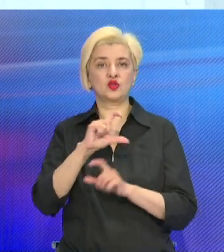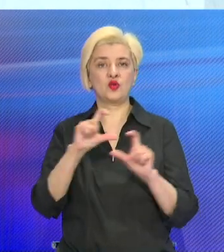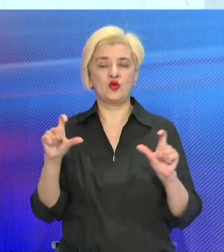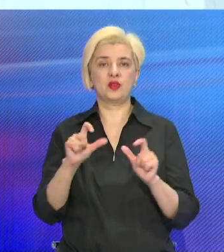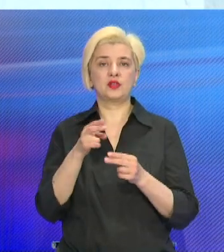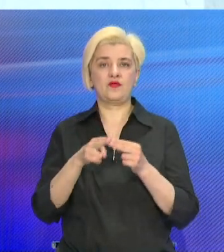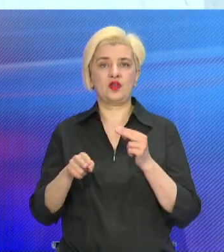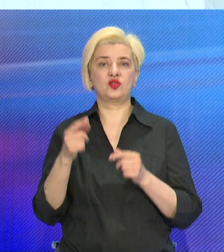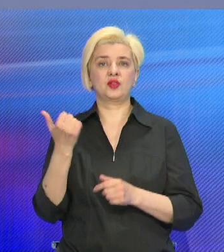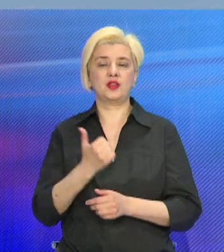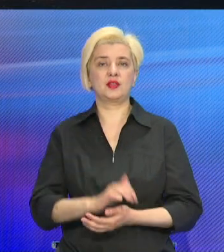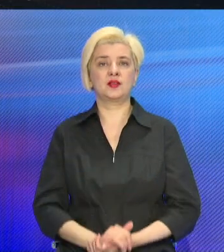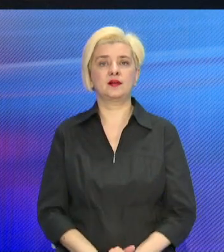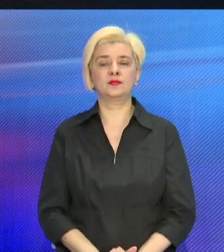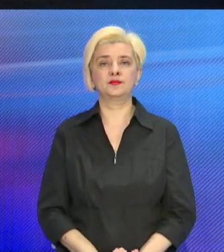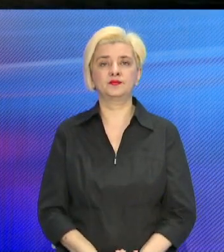114 человек.